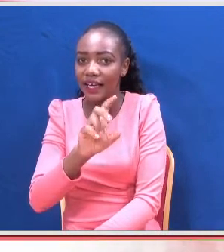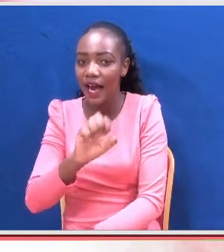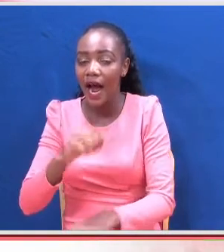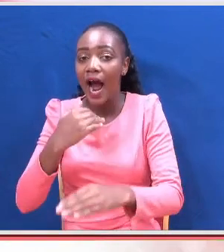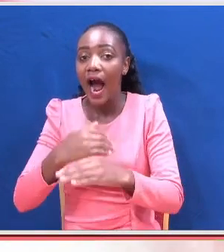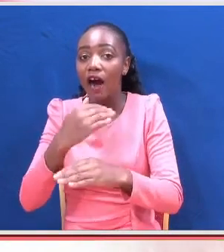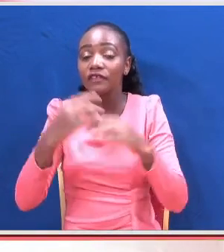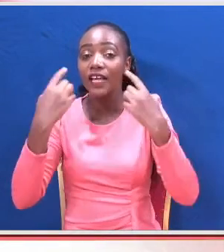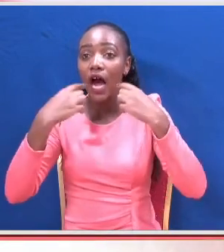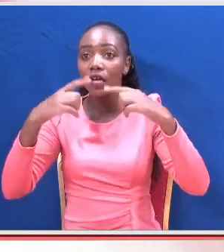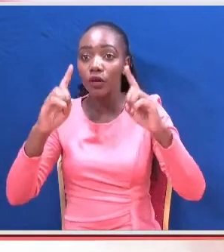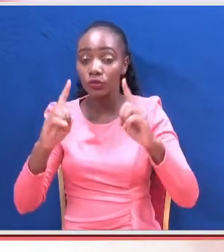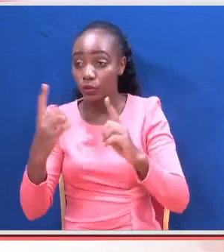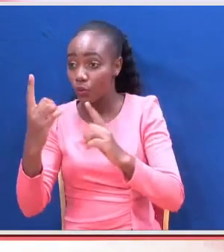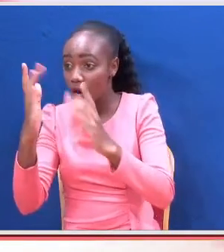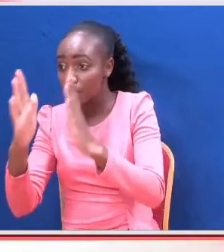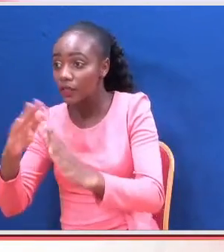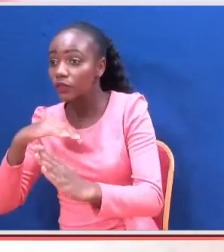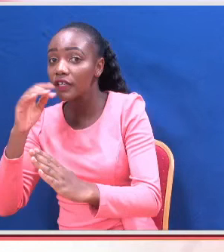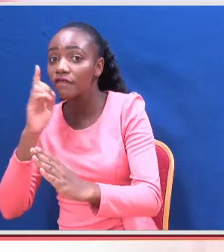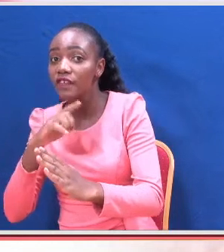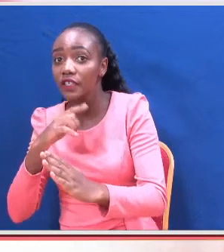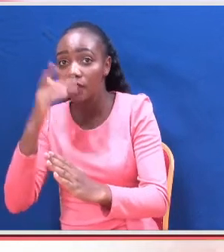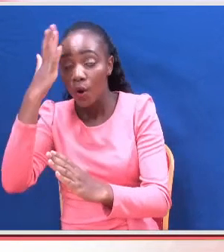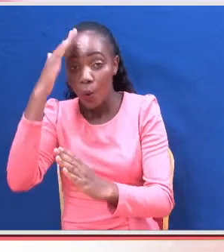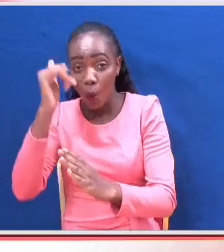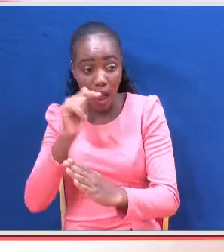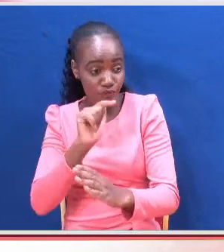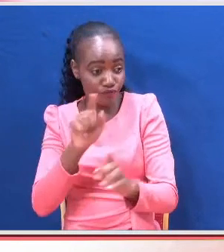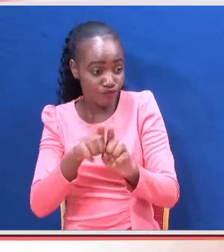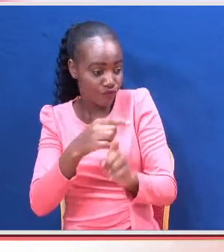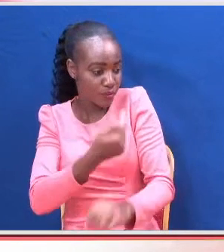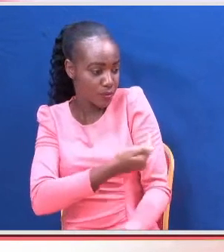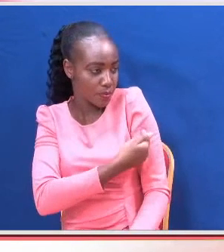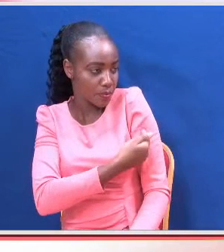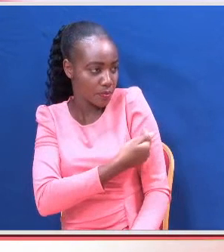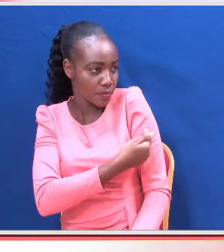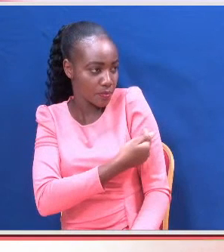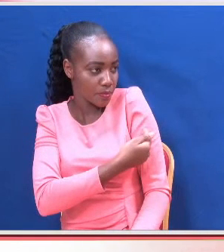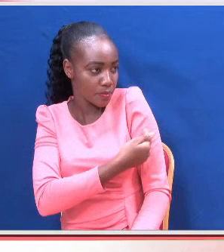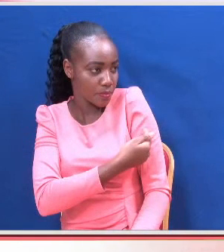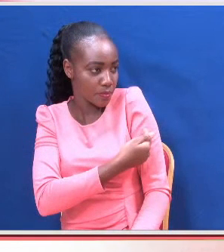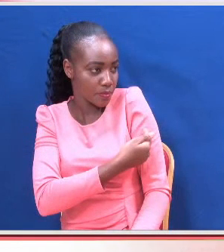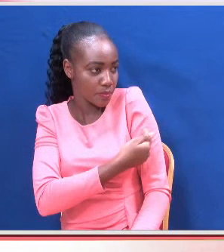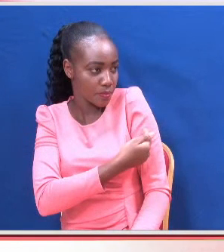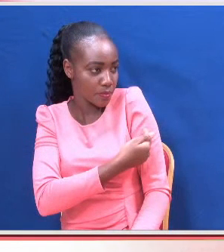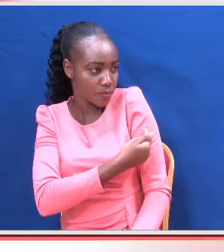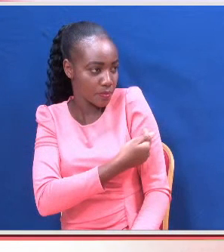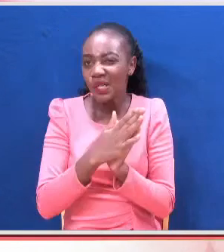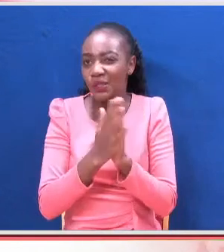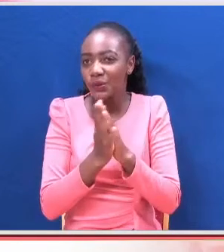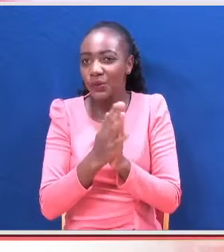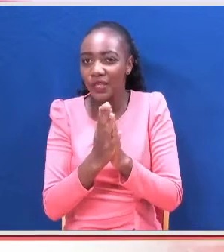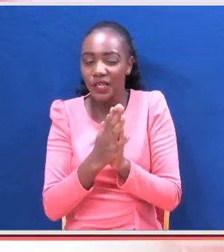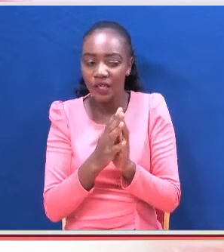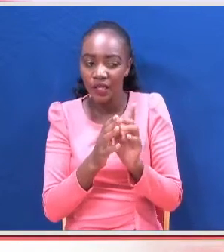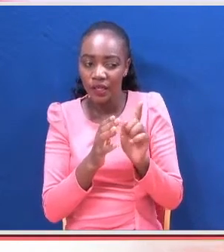kutangazwa kufariki kwa mtu mmoja kutokana na chanjo hiyo. Taarifa hiyo hapo awali ikikanushwa